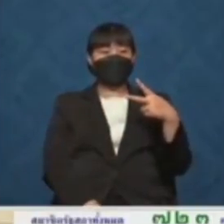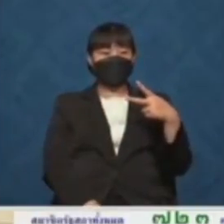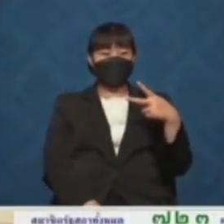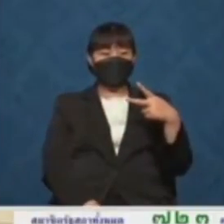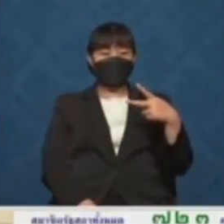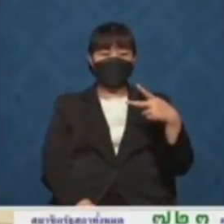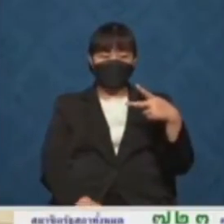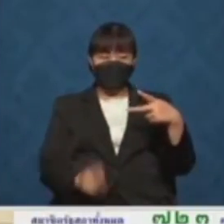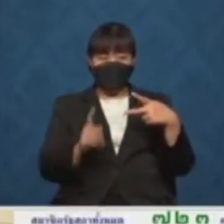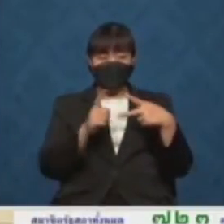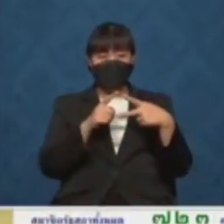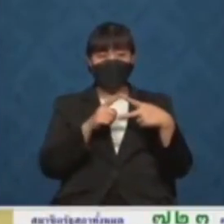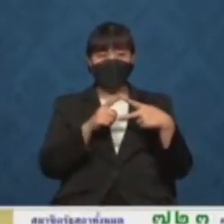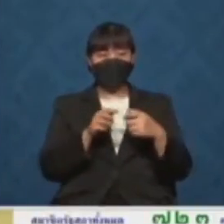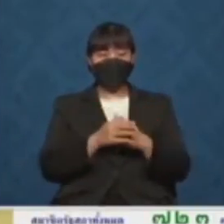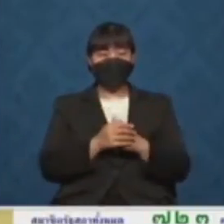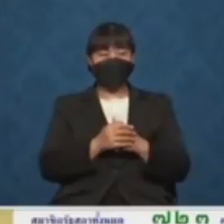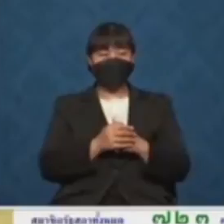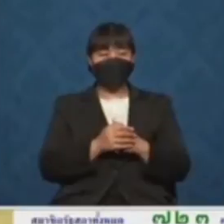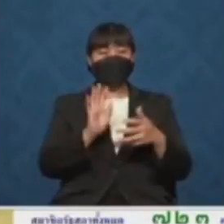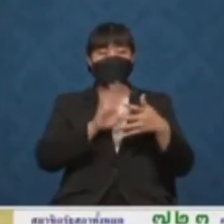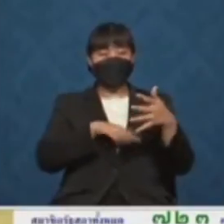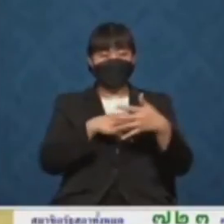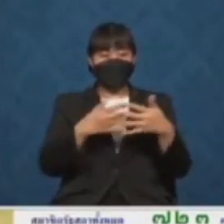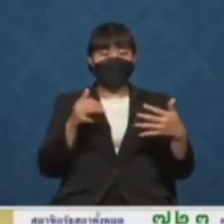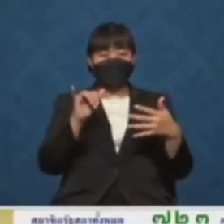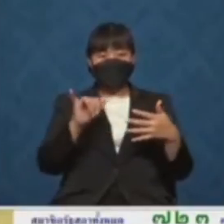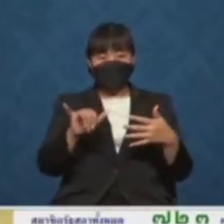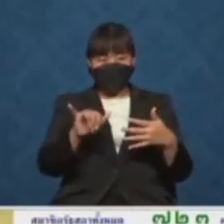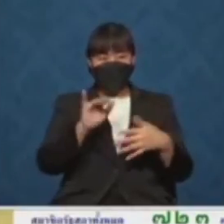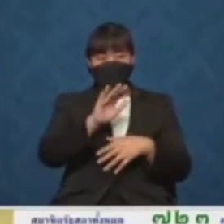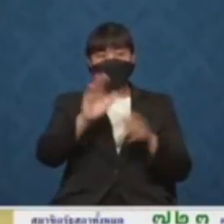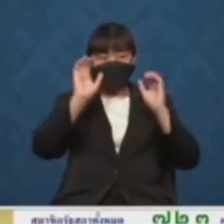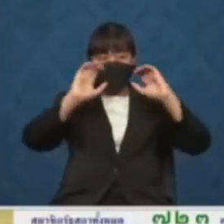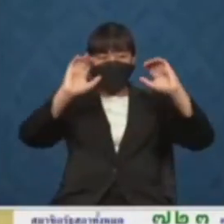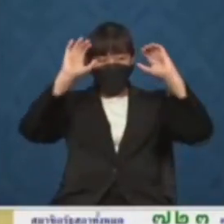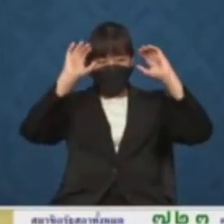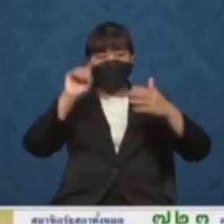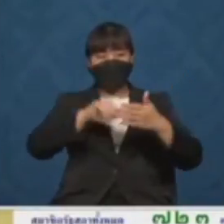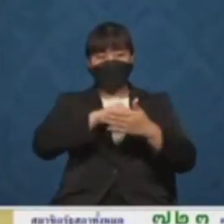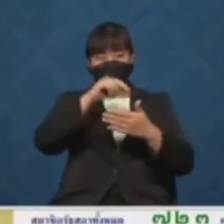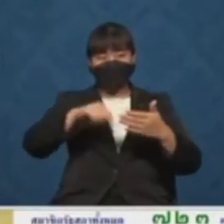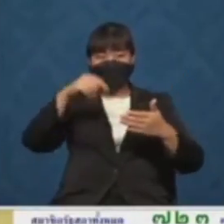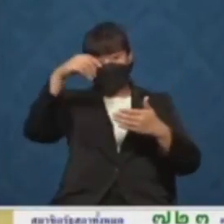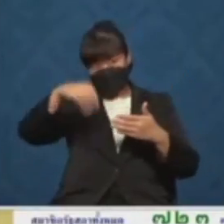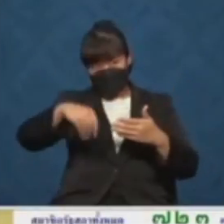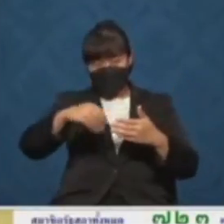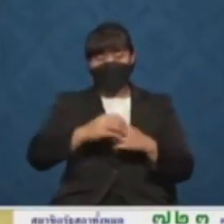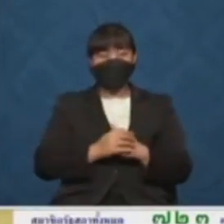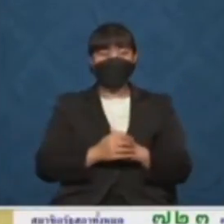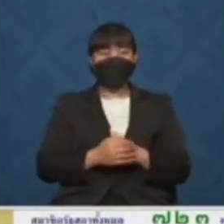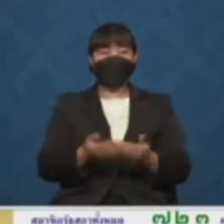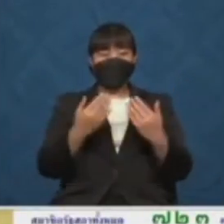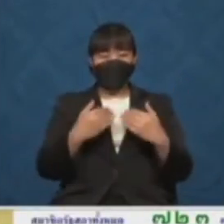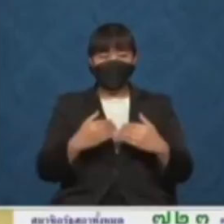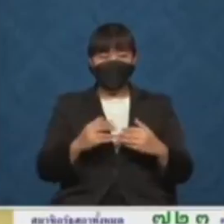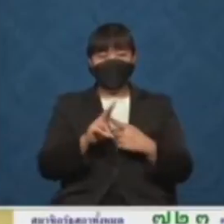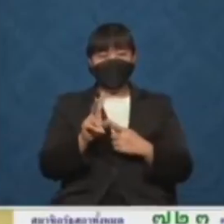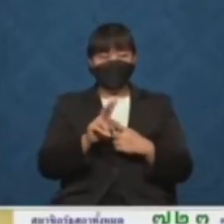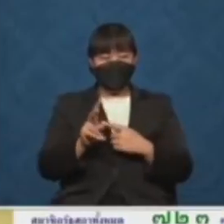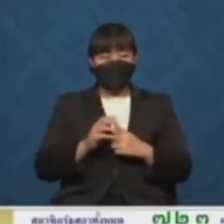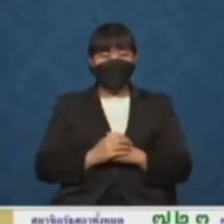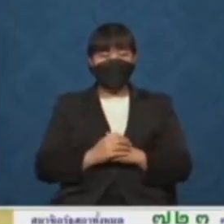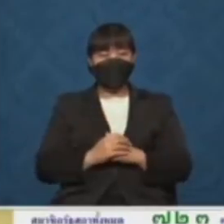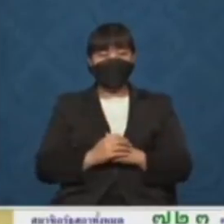หนึ่แผนยษ diagnoseาิเหล่านี้รวนทำจากรทบาทมาจากกเลืตั้งเงินขายท 2 ที่ทำใหแผนยุษ diagnosis